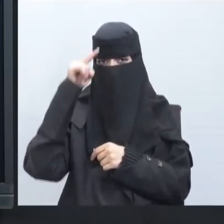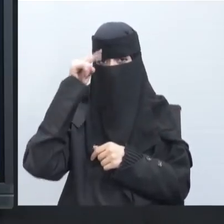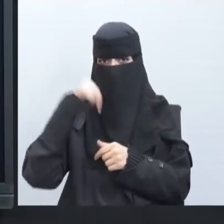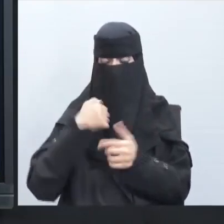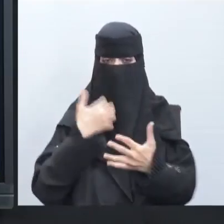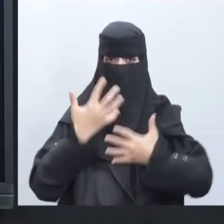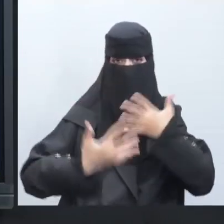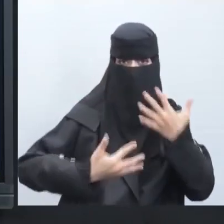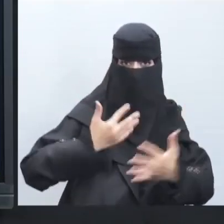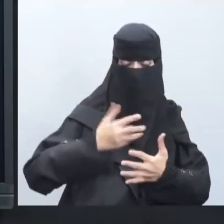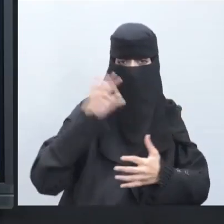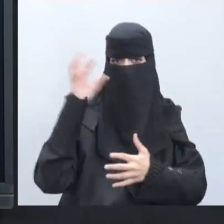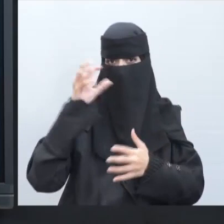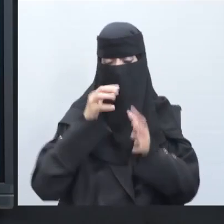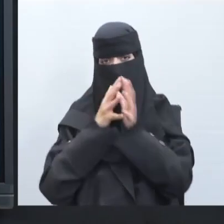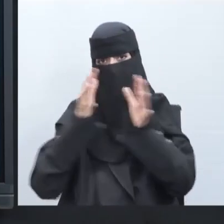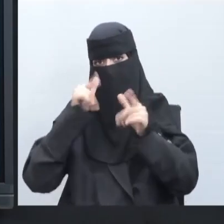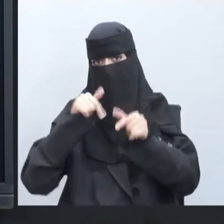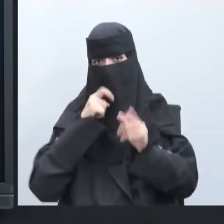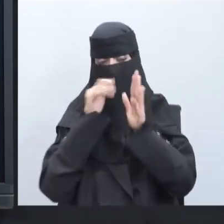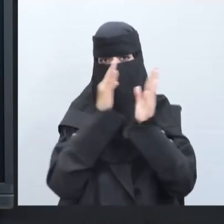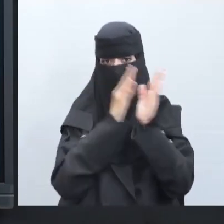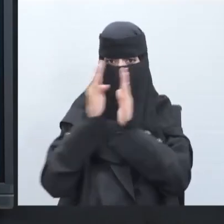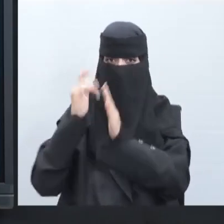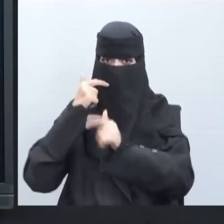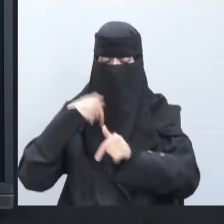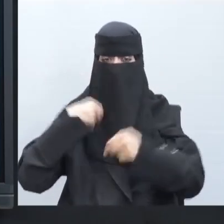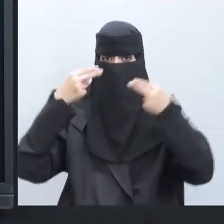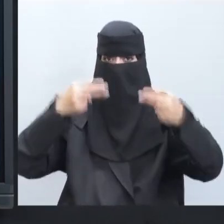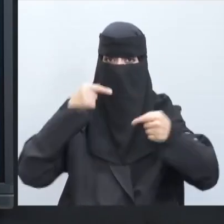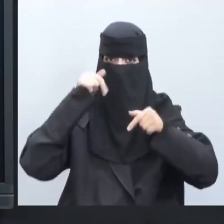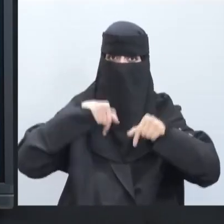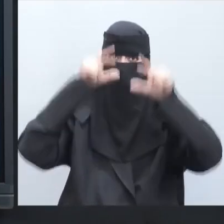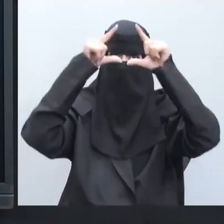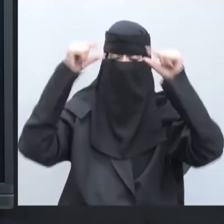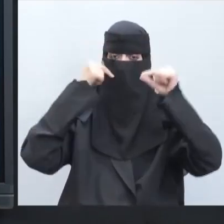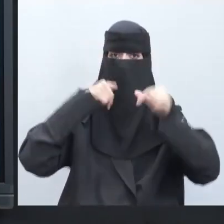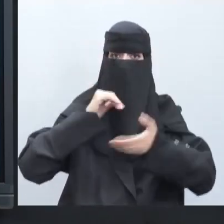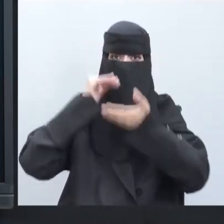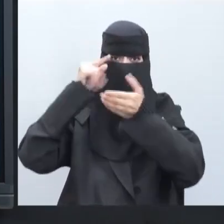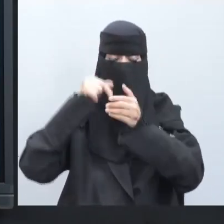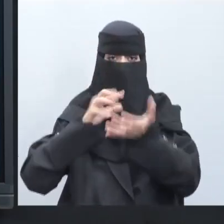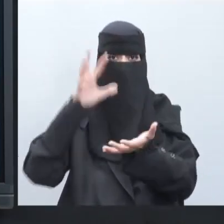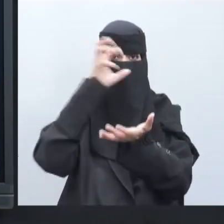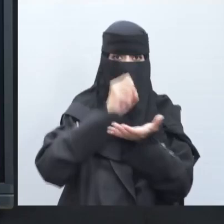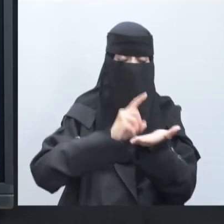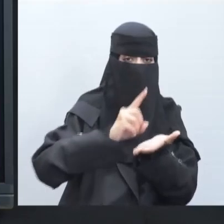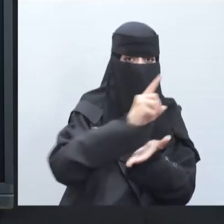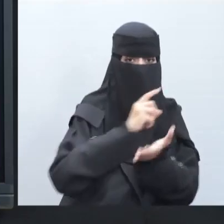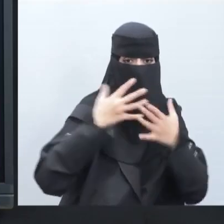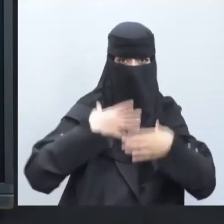الطاقه او شركه كبيره تنظم فعاليه وهي لديها شعار في الجوده في المحافظه على البيئه صحه